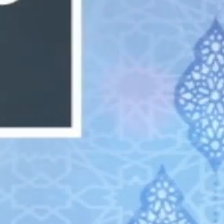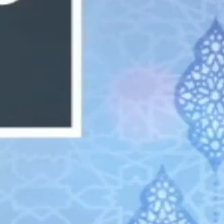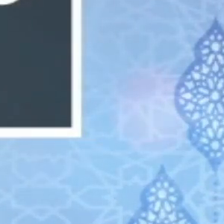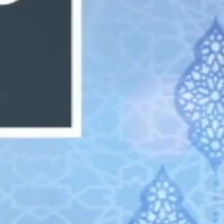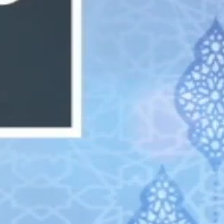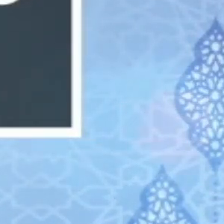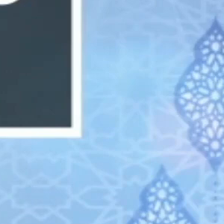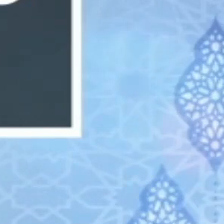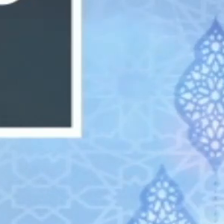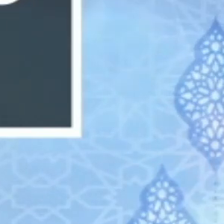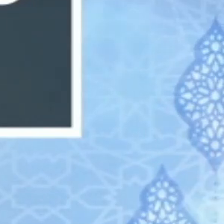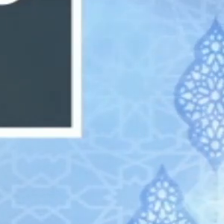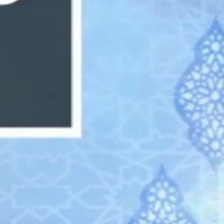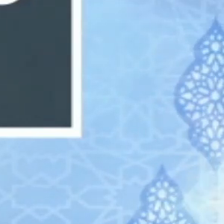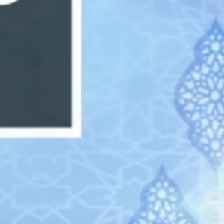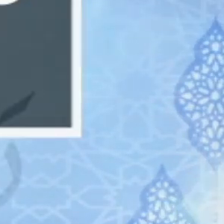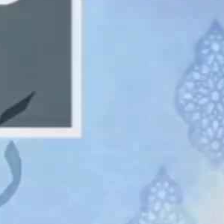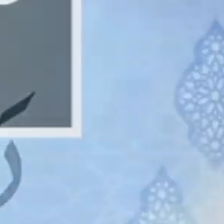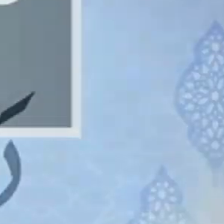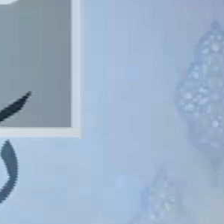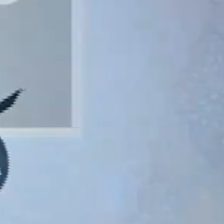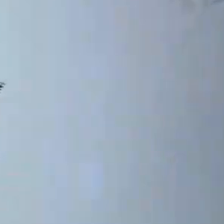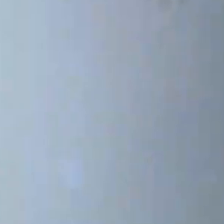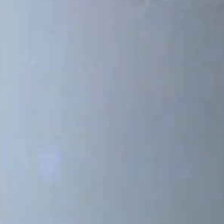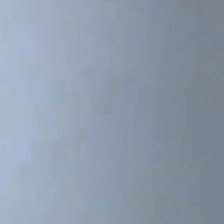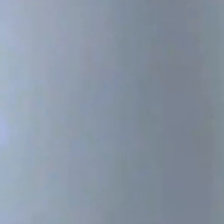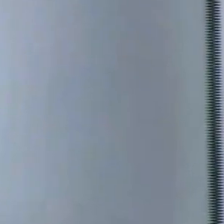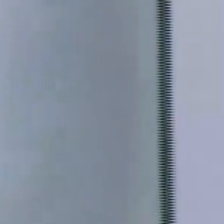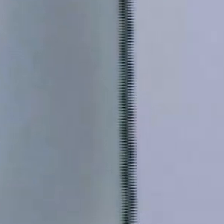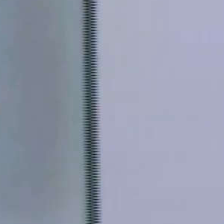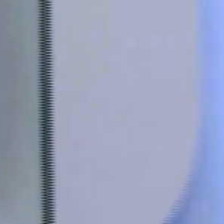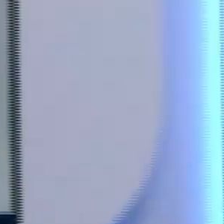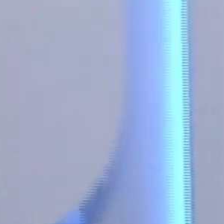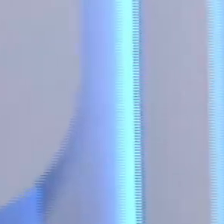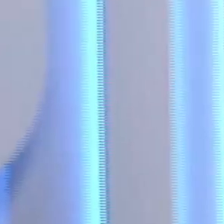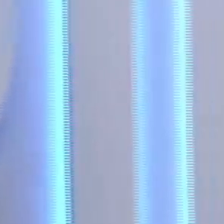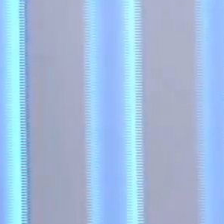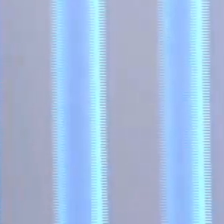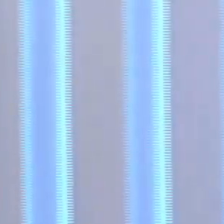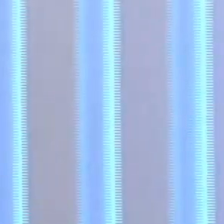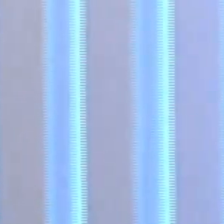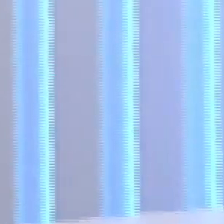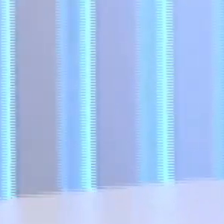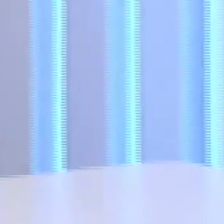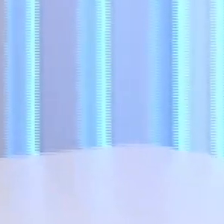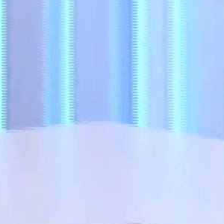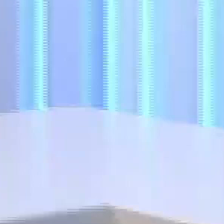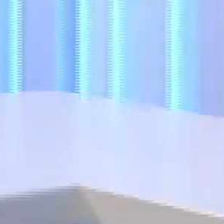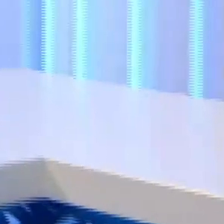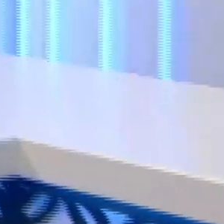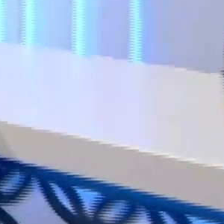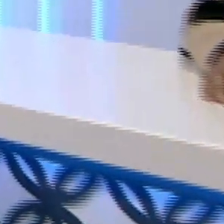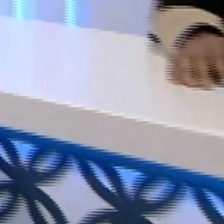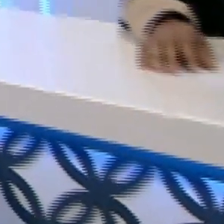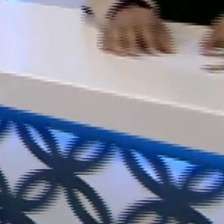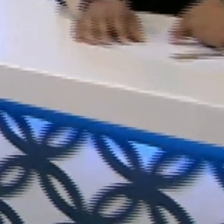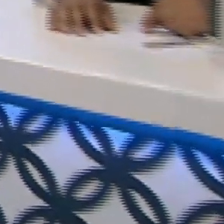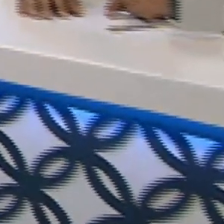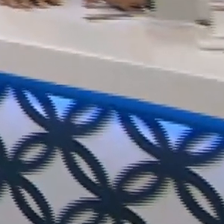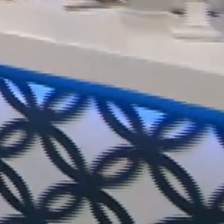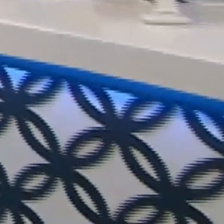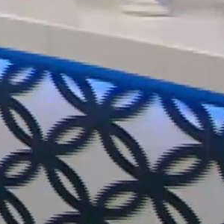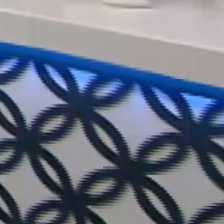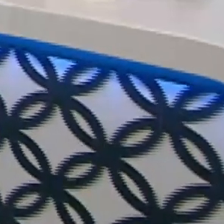تحيل مدارك الظلماء نورا كنوز تحيل